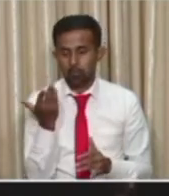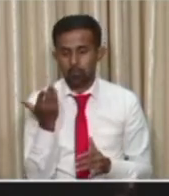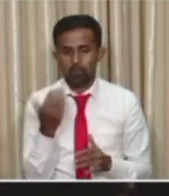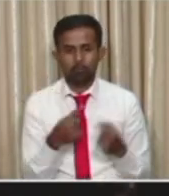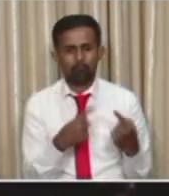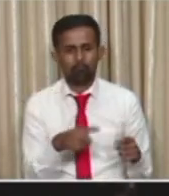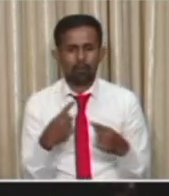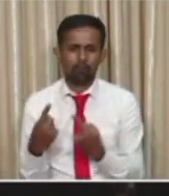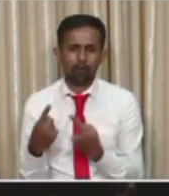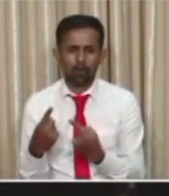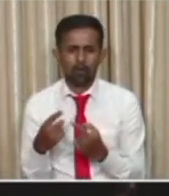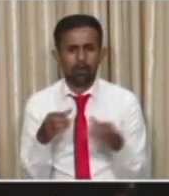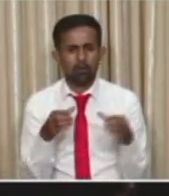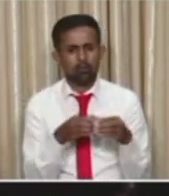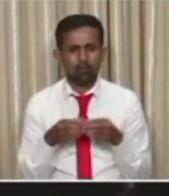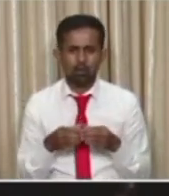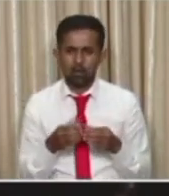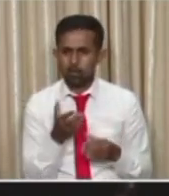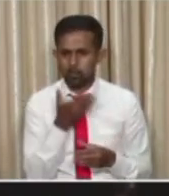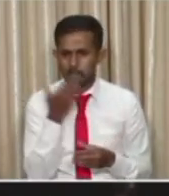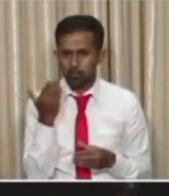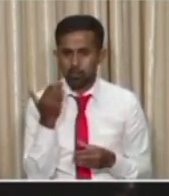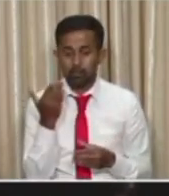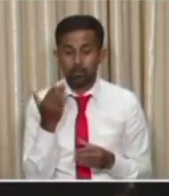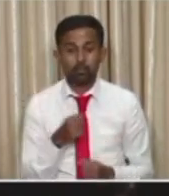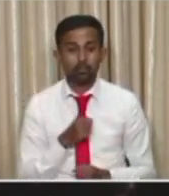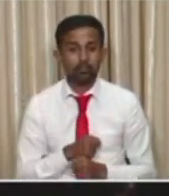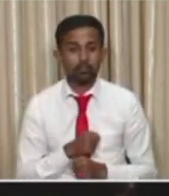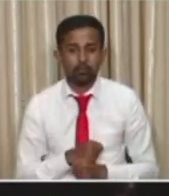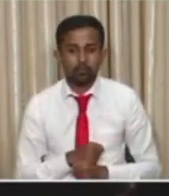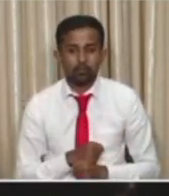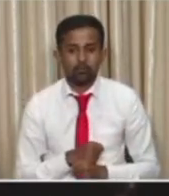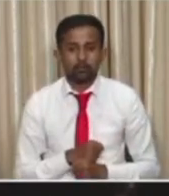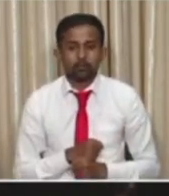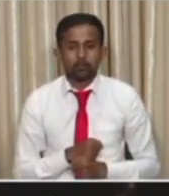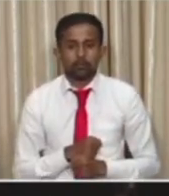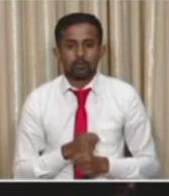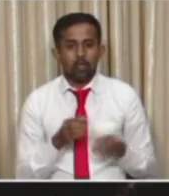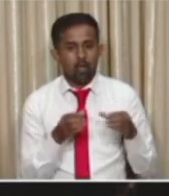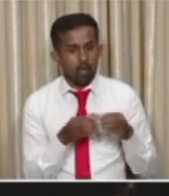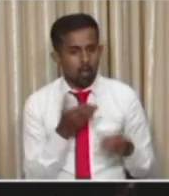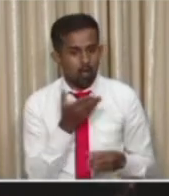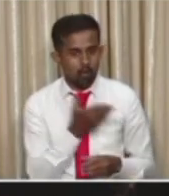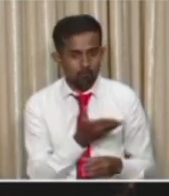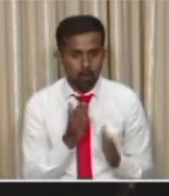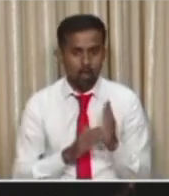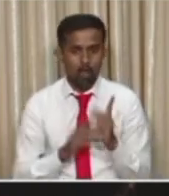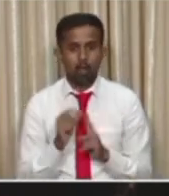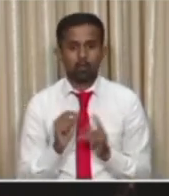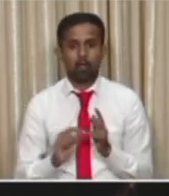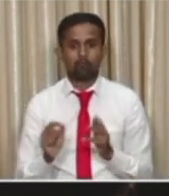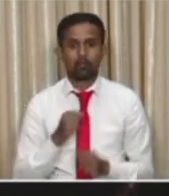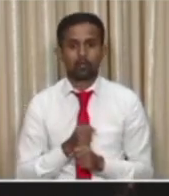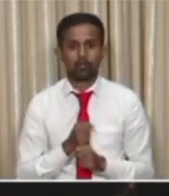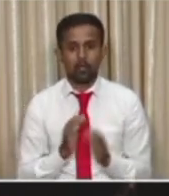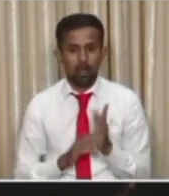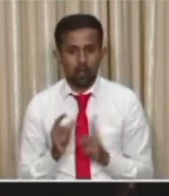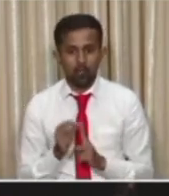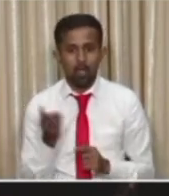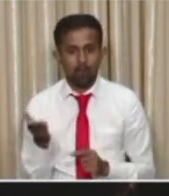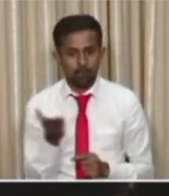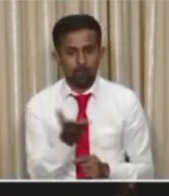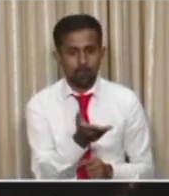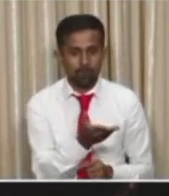ஒரு அரசு நிறுவனமாக நாம் அமைச்சுகளை வைத்திருக்கின்றோம். அமைச்சிலே ராஜாங்க அமைச்சு, அமைச்சு என்று பல அமைச்சுகளை வைத்திருக்கின்றோம். இந்த அமைச்சுகளுக்கு கூட சிறிய